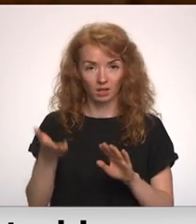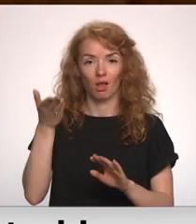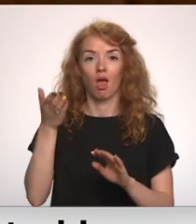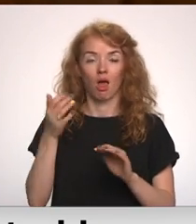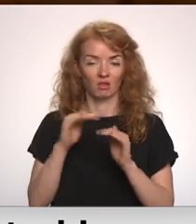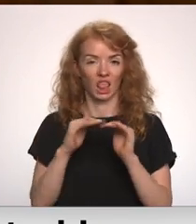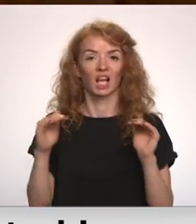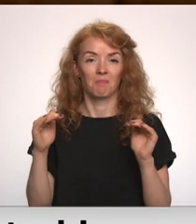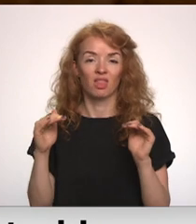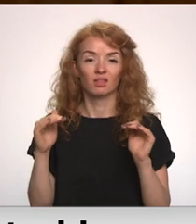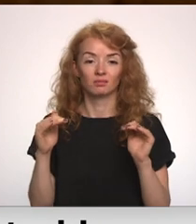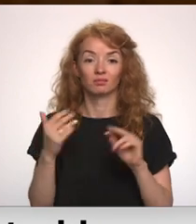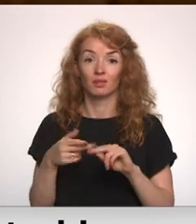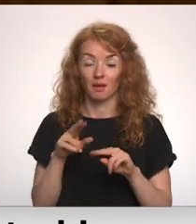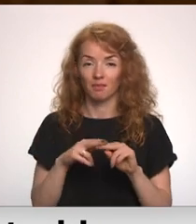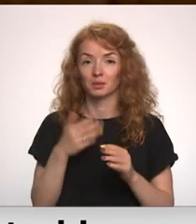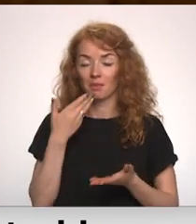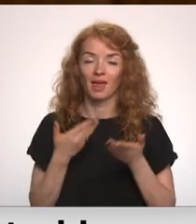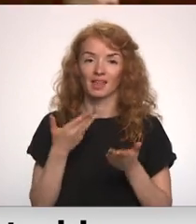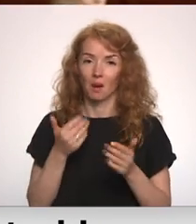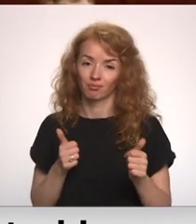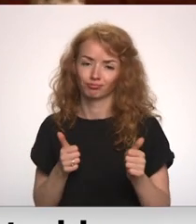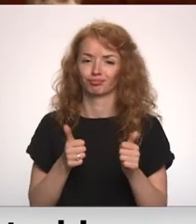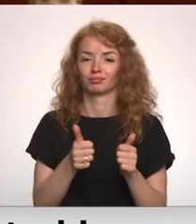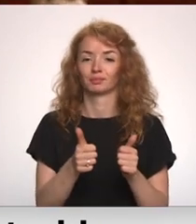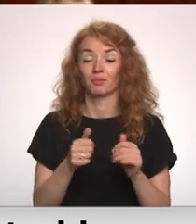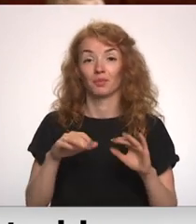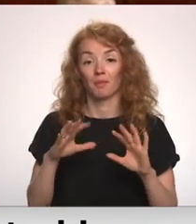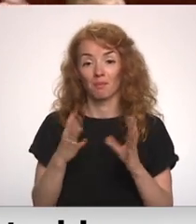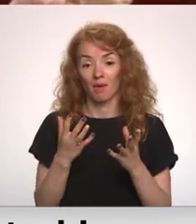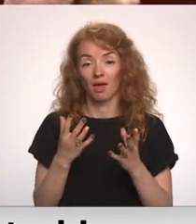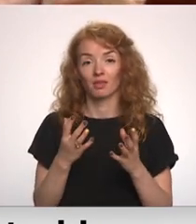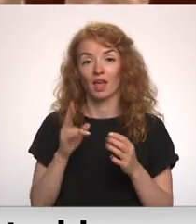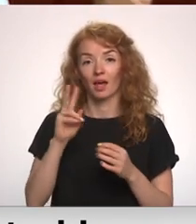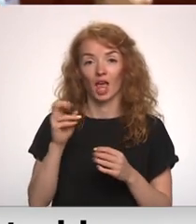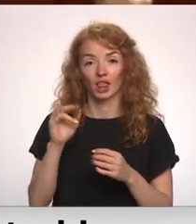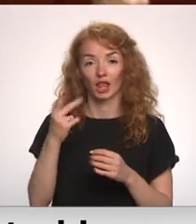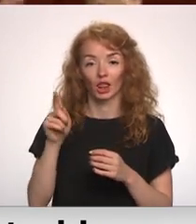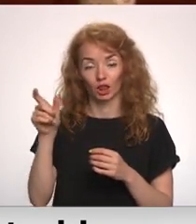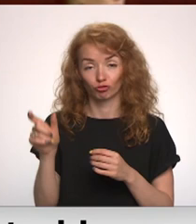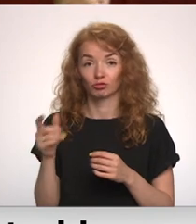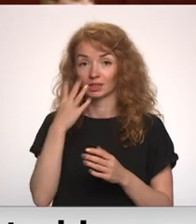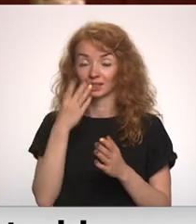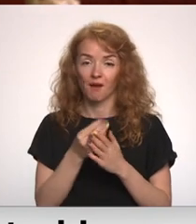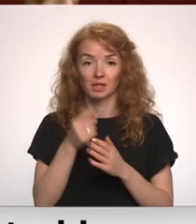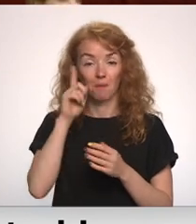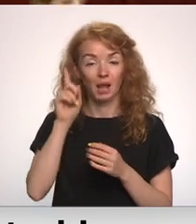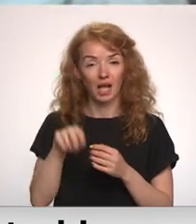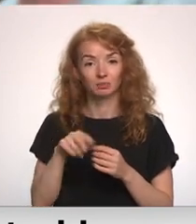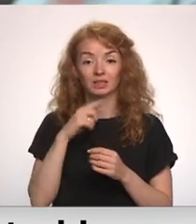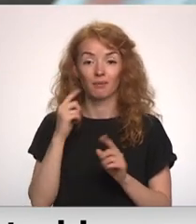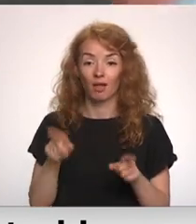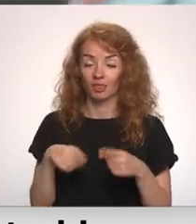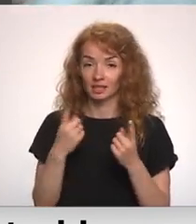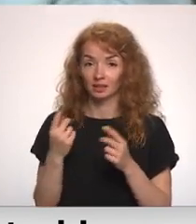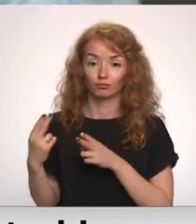latiņa augstāk. Mēģinām tikt līdzi. Savukārt Edvīns Keviņš attīstīt savas akapella dziedājuma prasmes